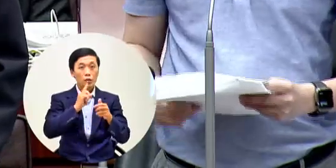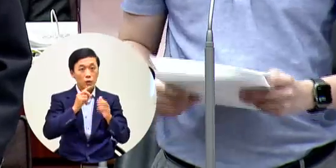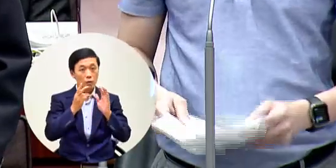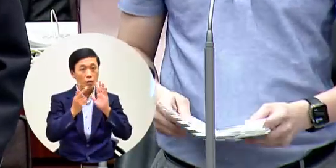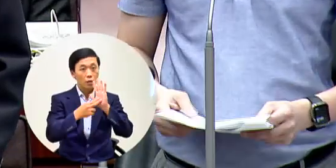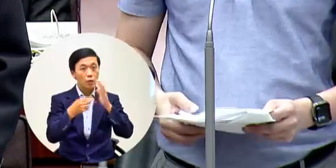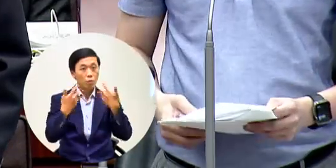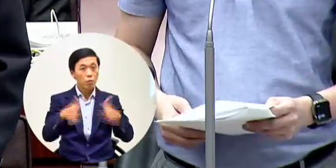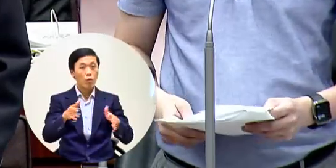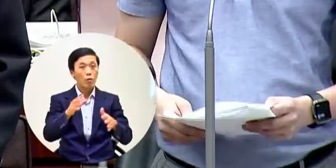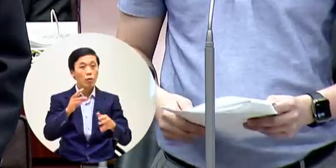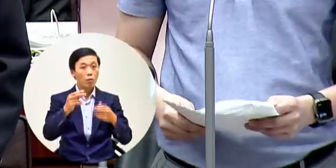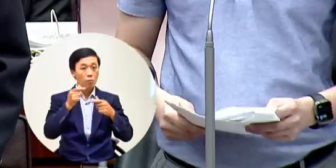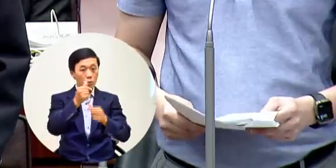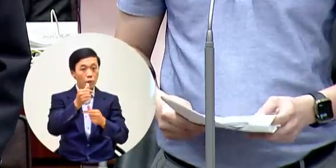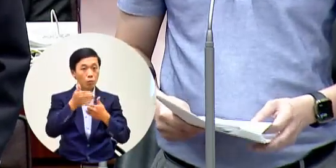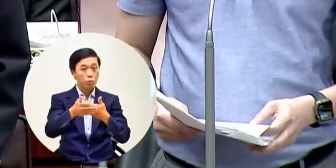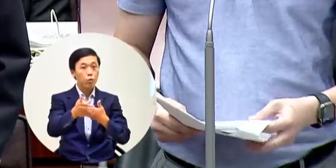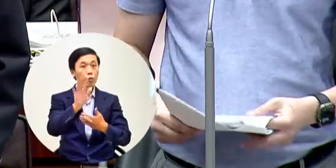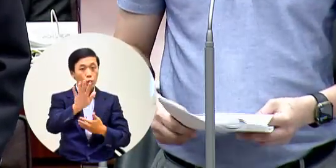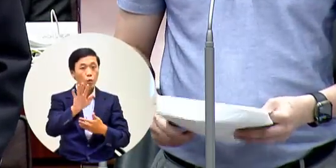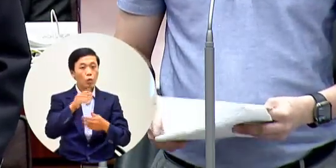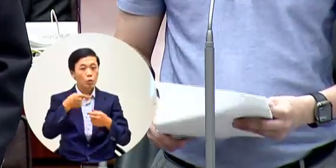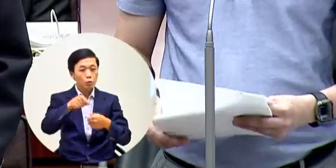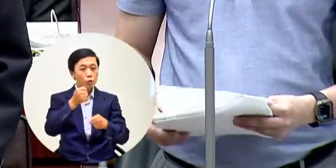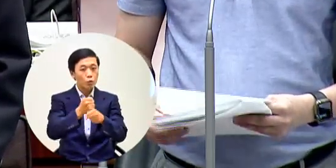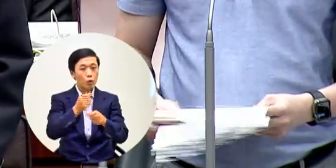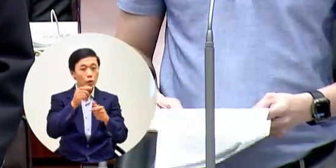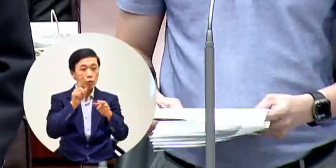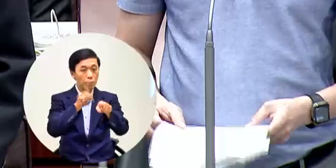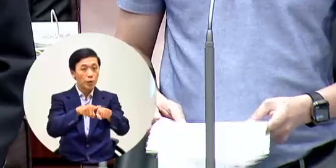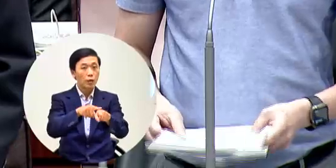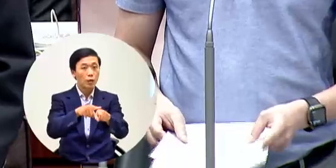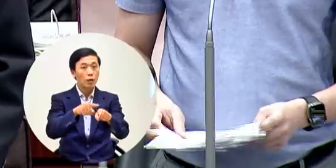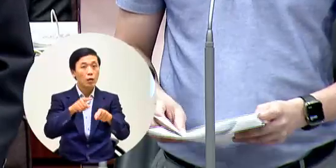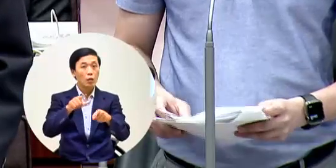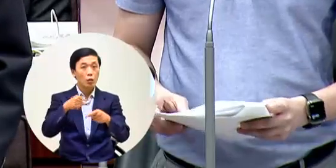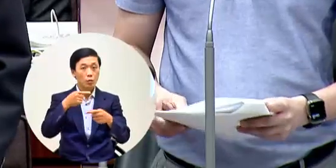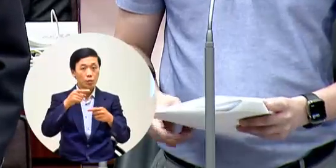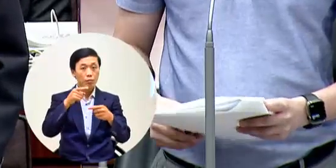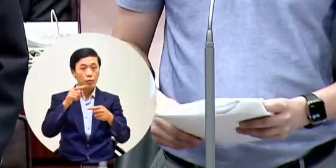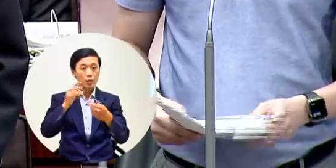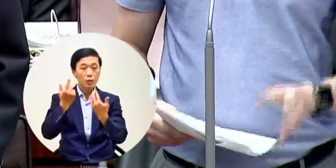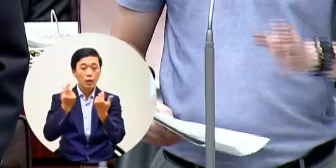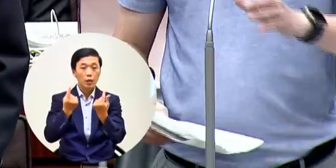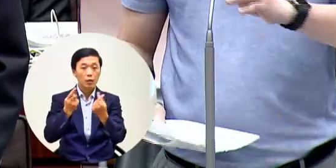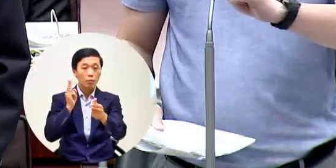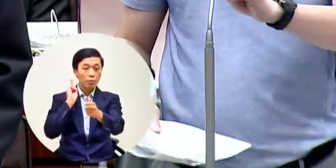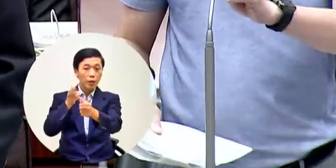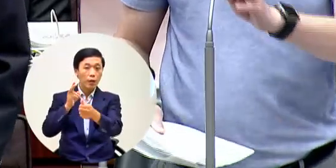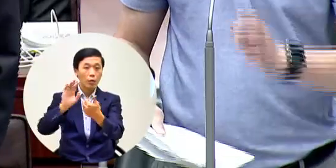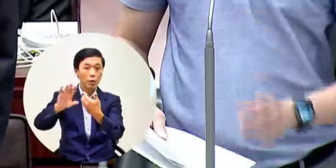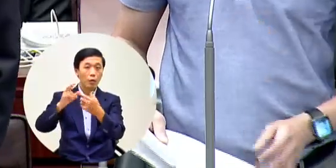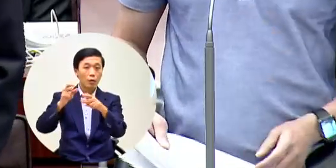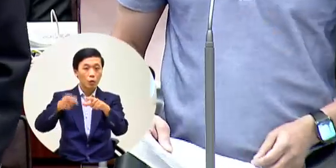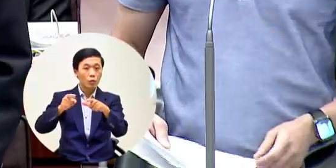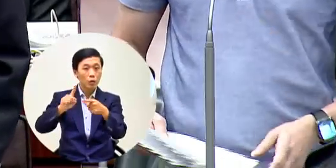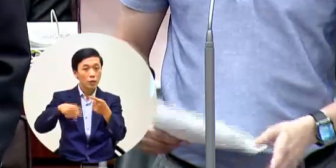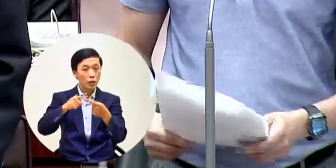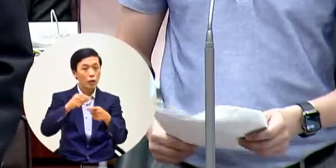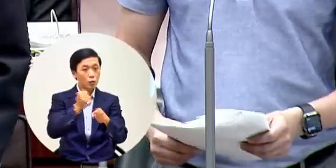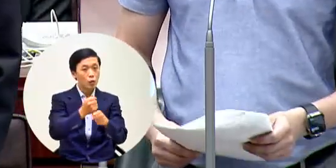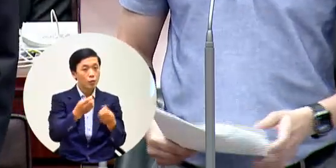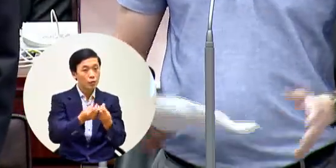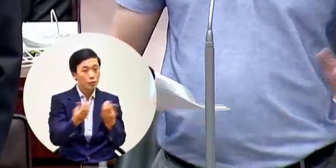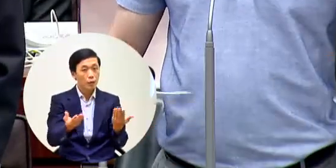够落实，那么就有赖有一些层层的节制，包括厂商要怎么做。 至少我觉得那个天灾是我们无法